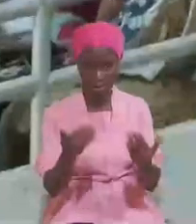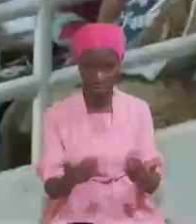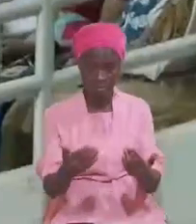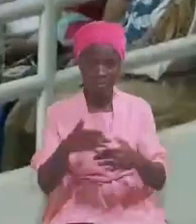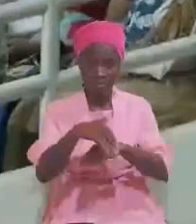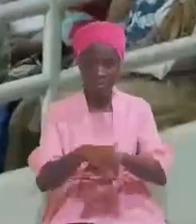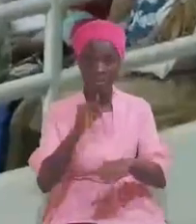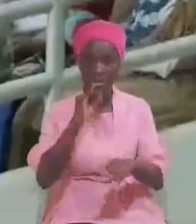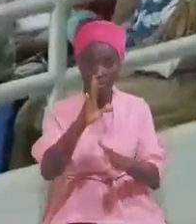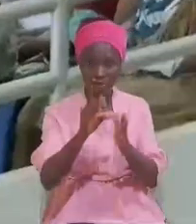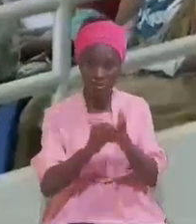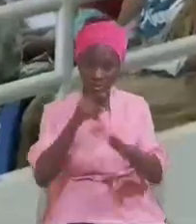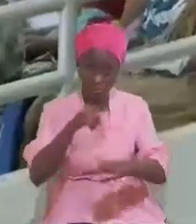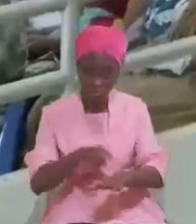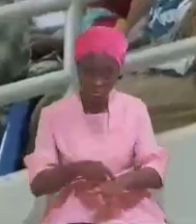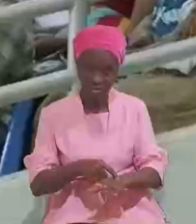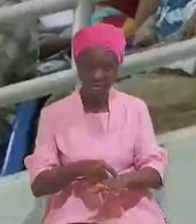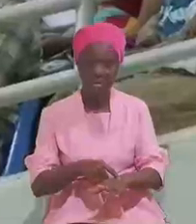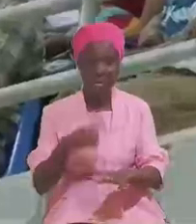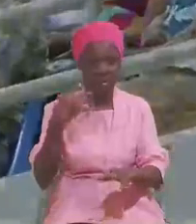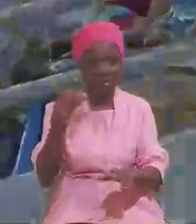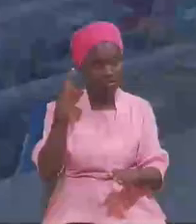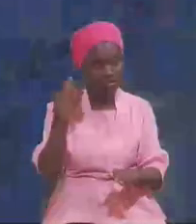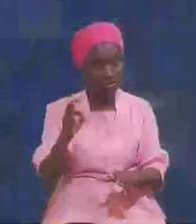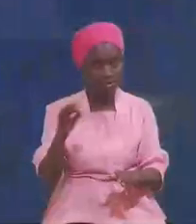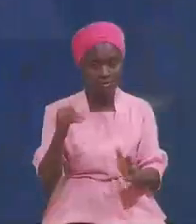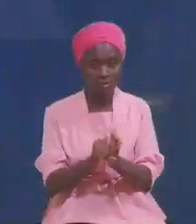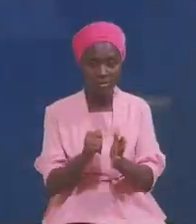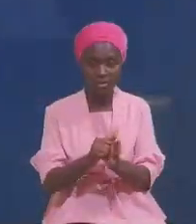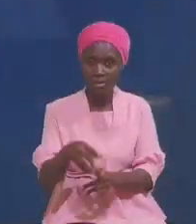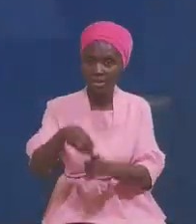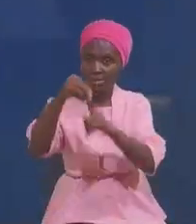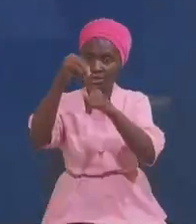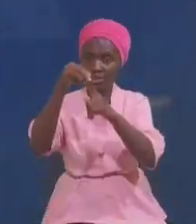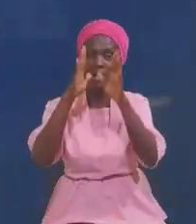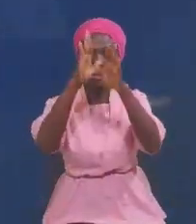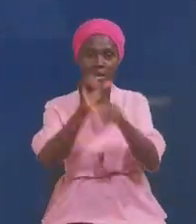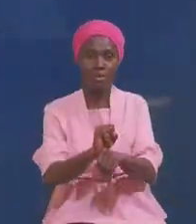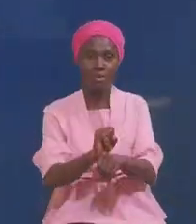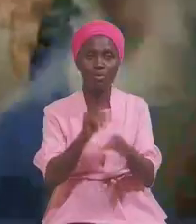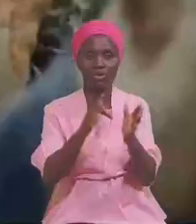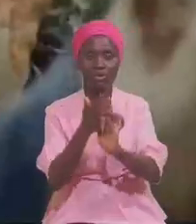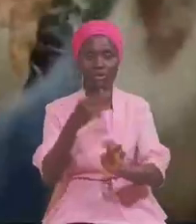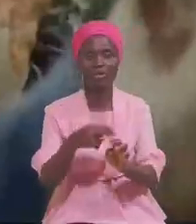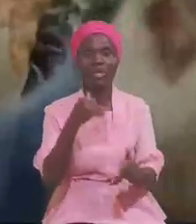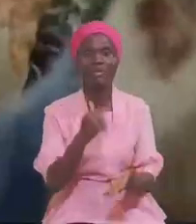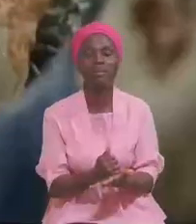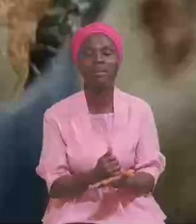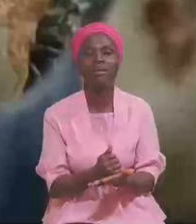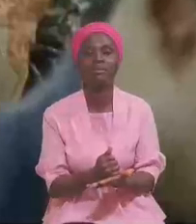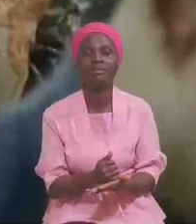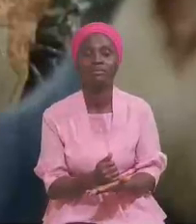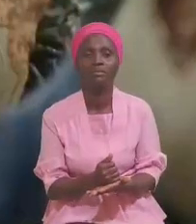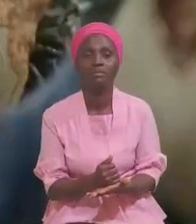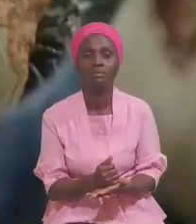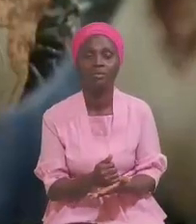votre soirée de miracles spécial, spectaculaire au nom de Jésus-Christ.